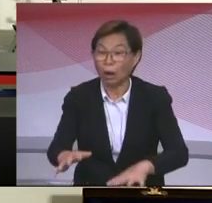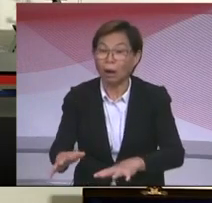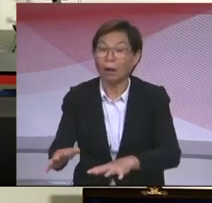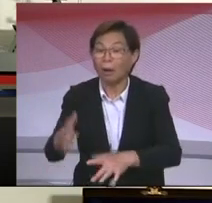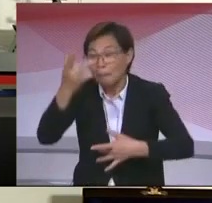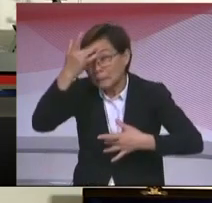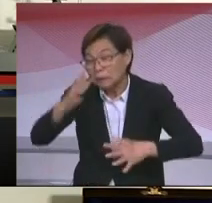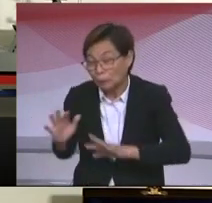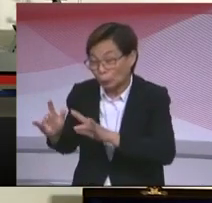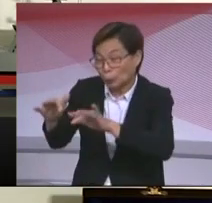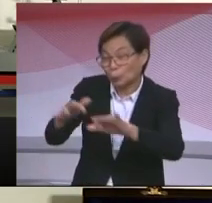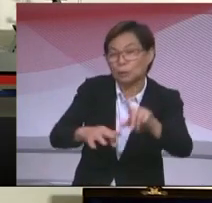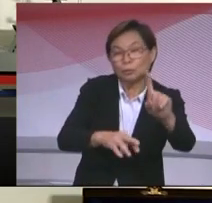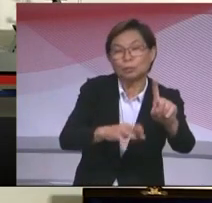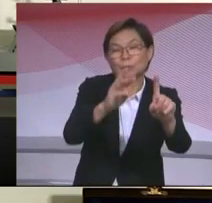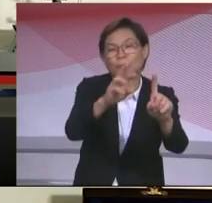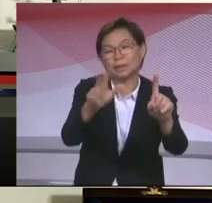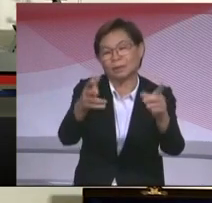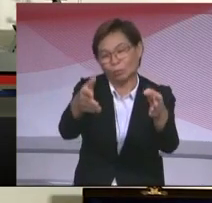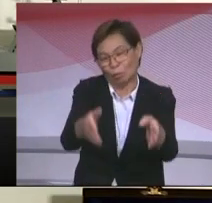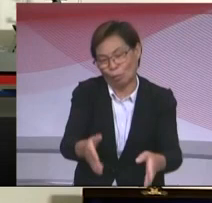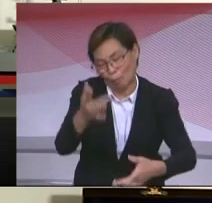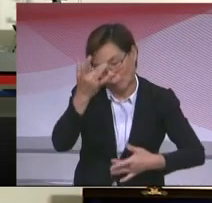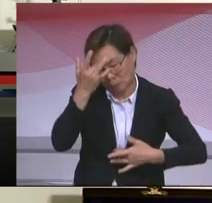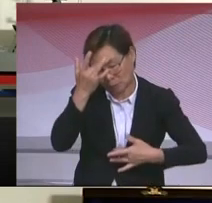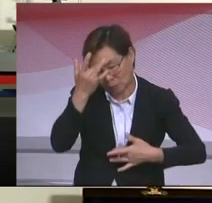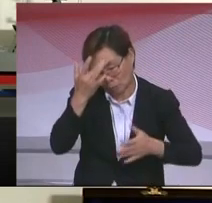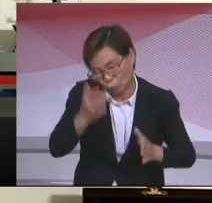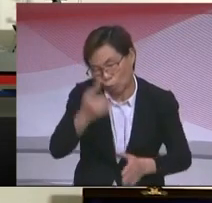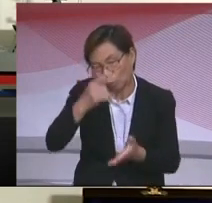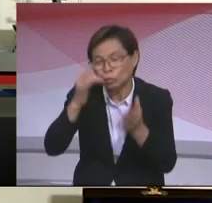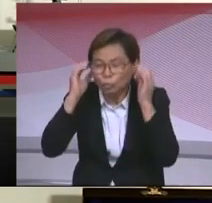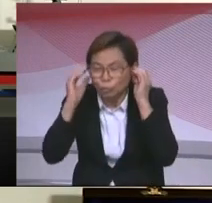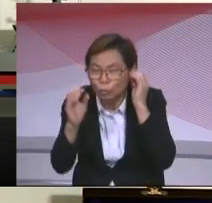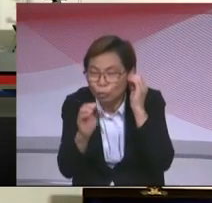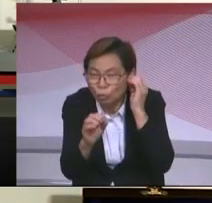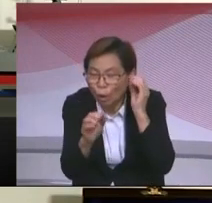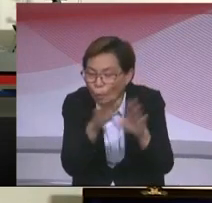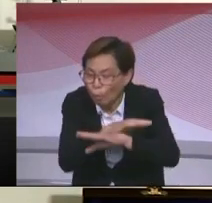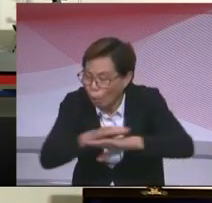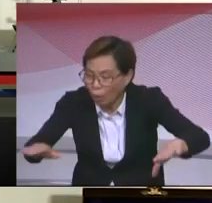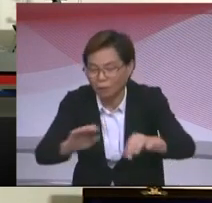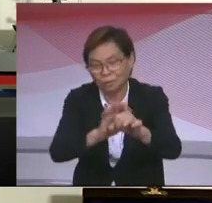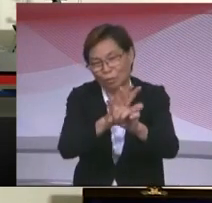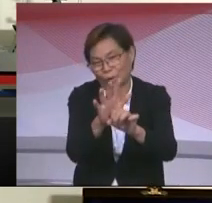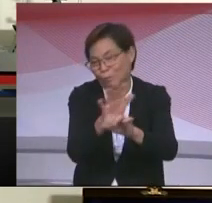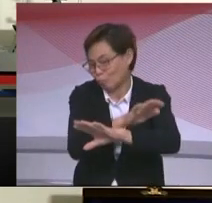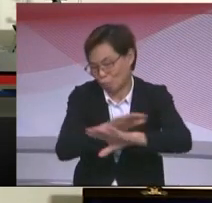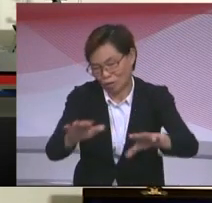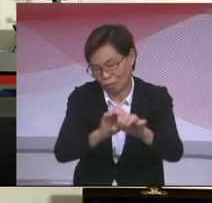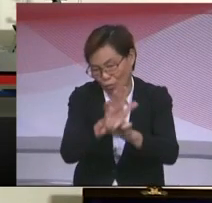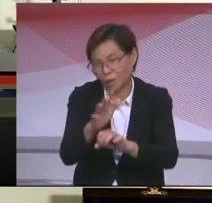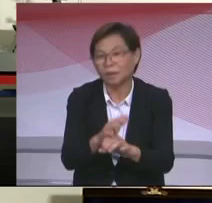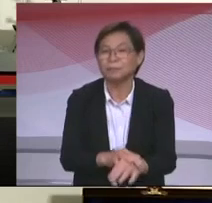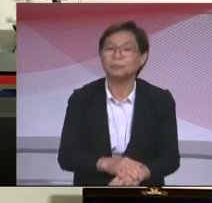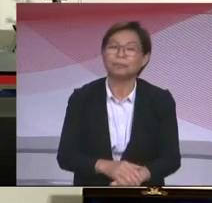seramai 163 orang pesakit untuk rawatan bukan COVID-19, dan